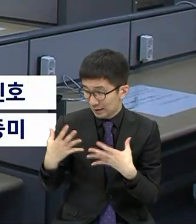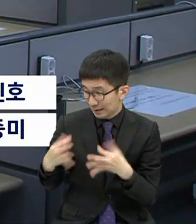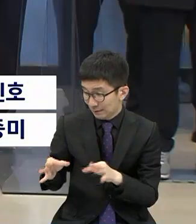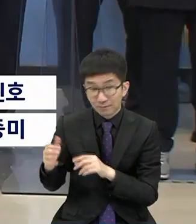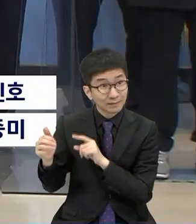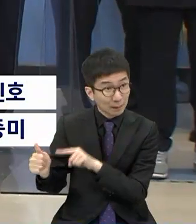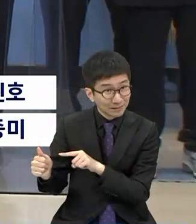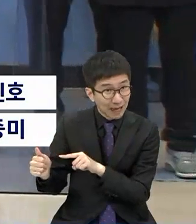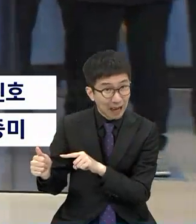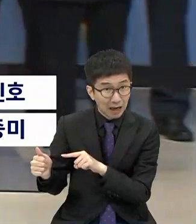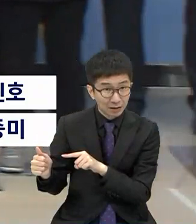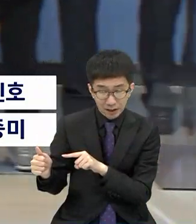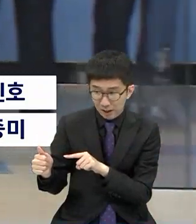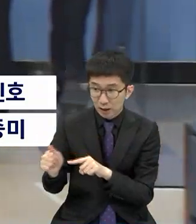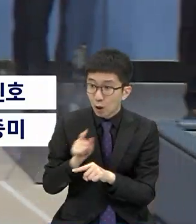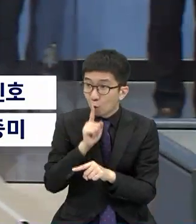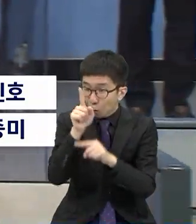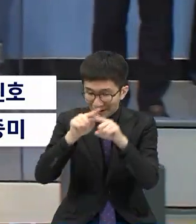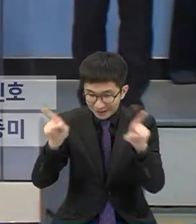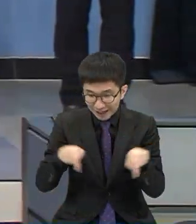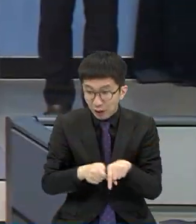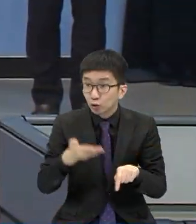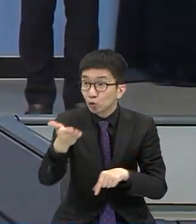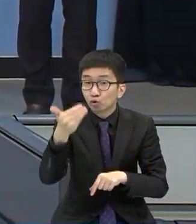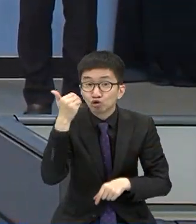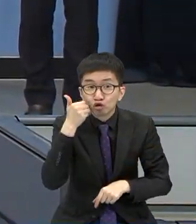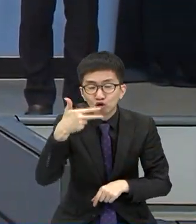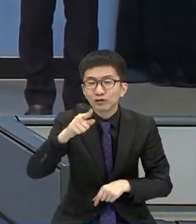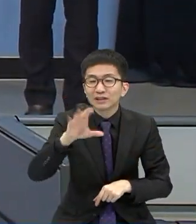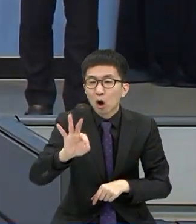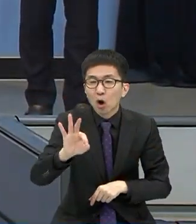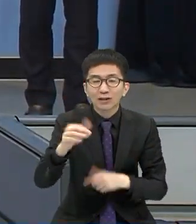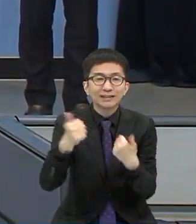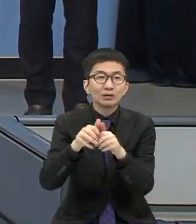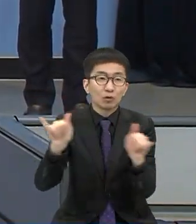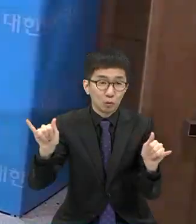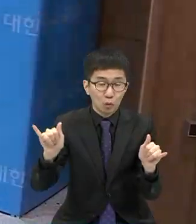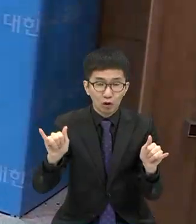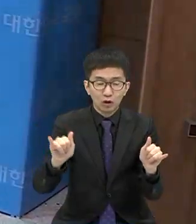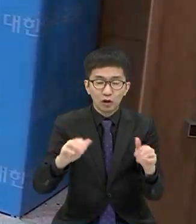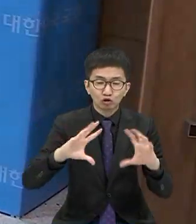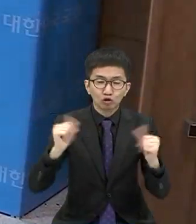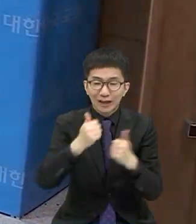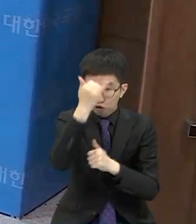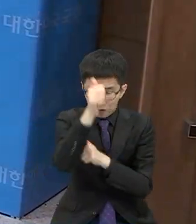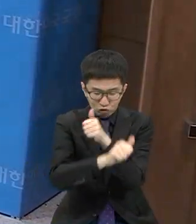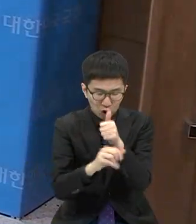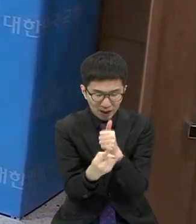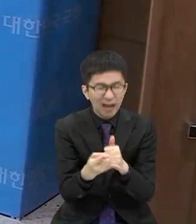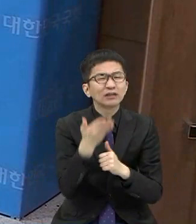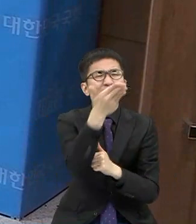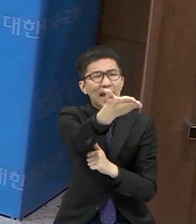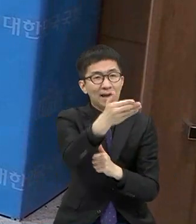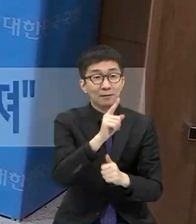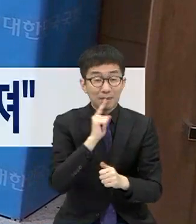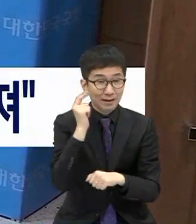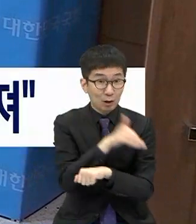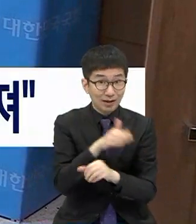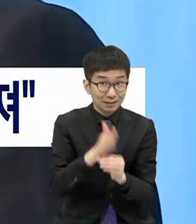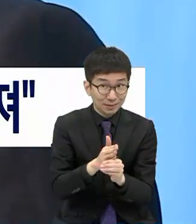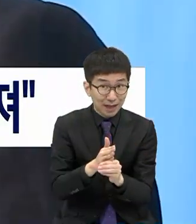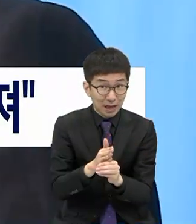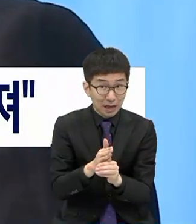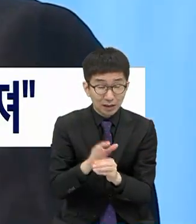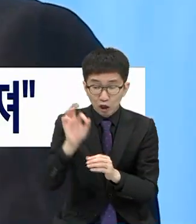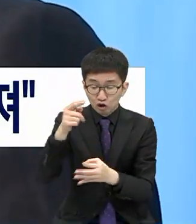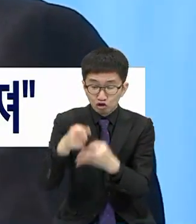건네받은 정점식 의원 제명안을 국회 윤리위에 제출하겠다고 밝혔습니다. 윤 전 총장 측은 녹취록 공개로 윤